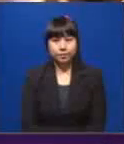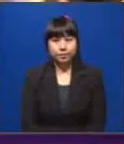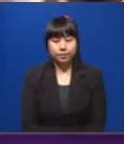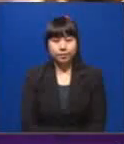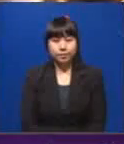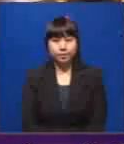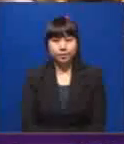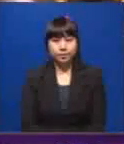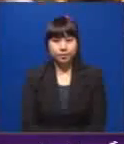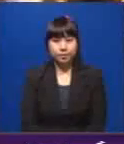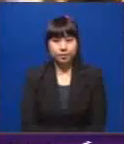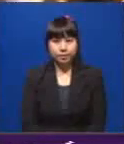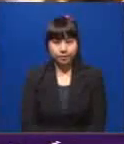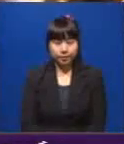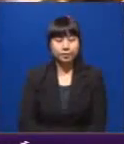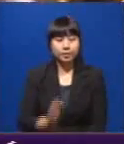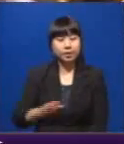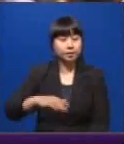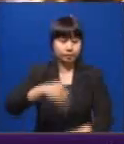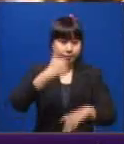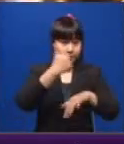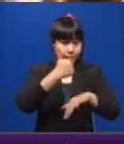เทียบเลยกองทัพทั้งสาม